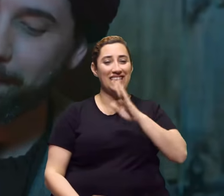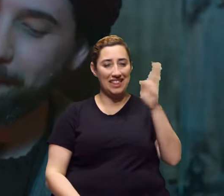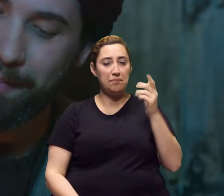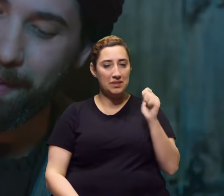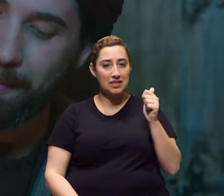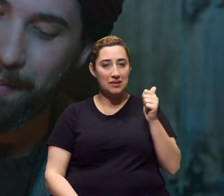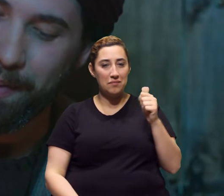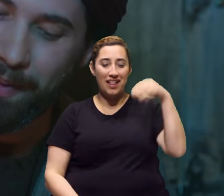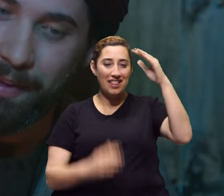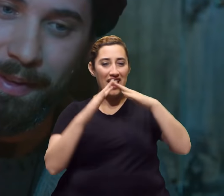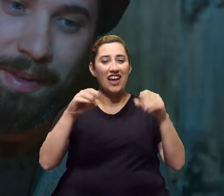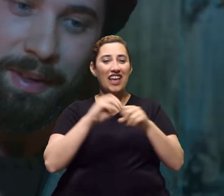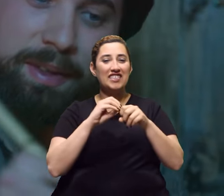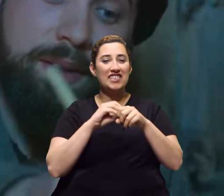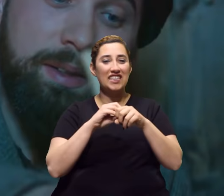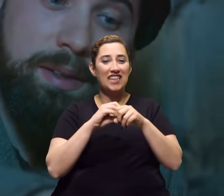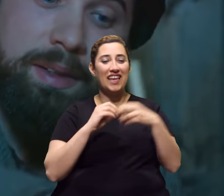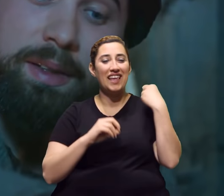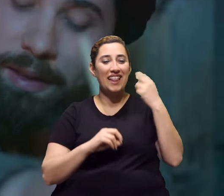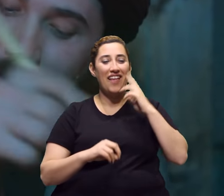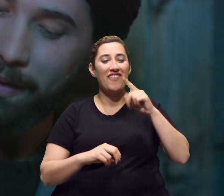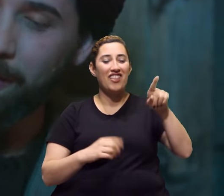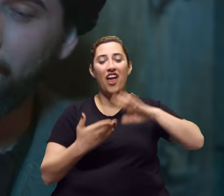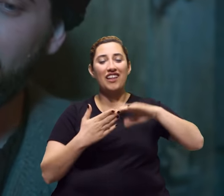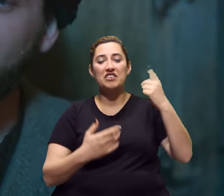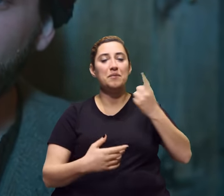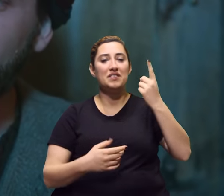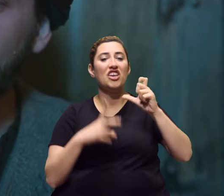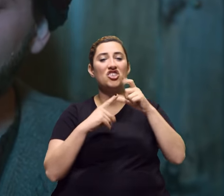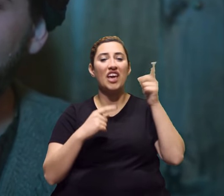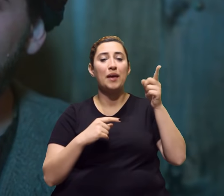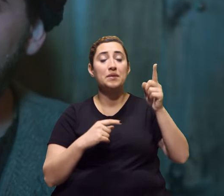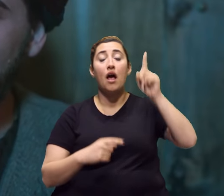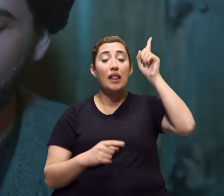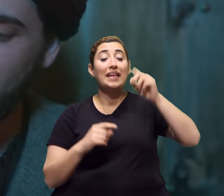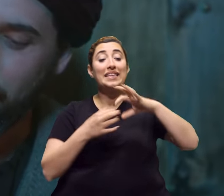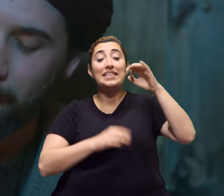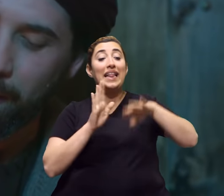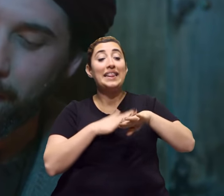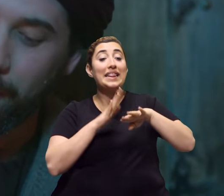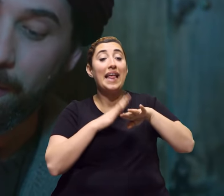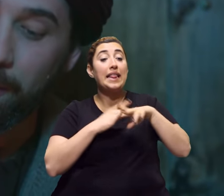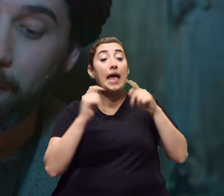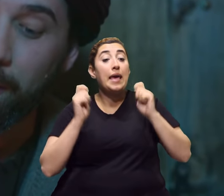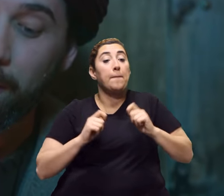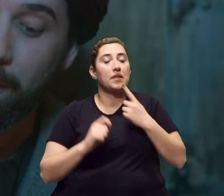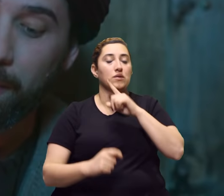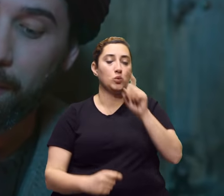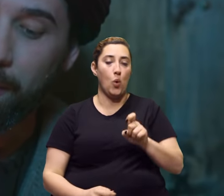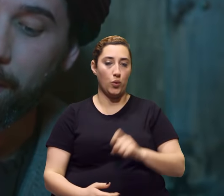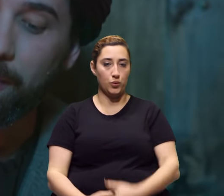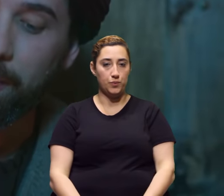da dergahta taze Zahidi pirdaşlardan birisi şeyhimize Yaradan'ın insanı niçin yarattığını